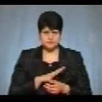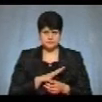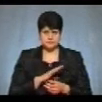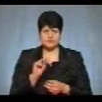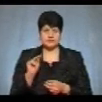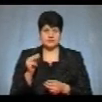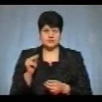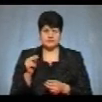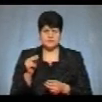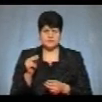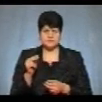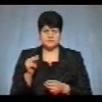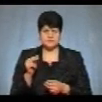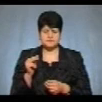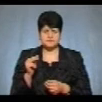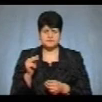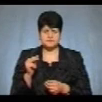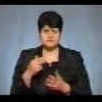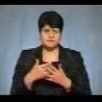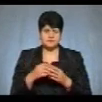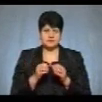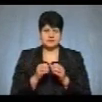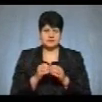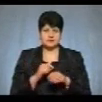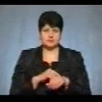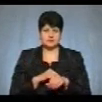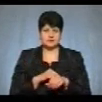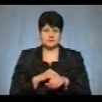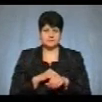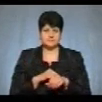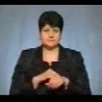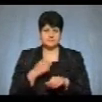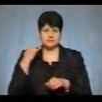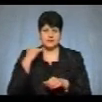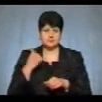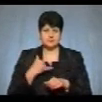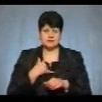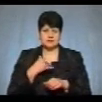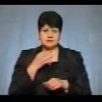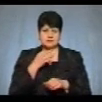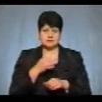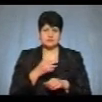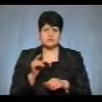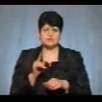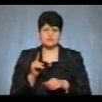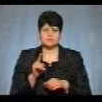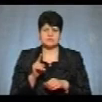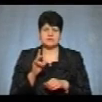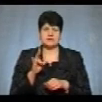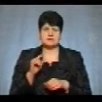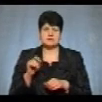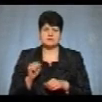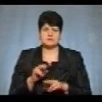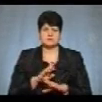в четвер вже десь біля 10-ї години нам подзвонили і сказали, що Назарій